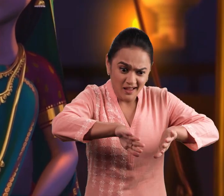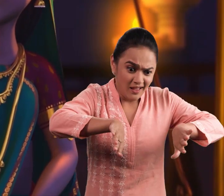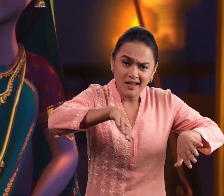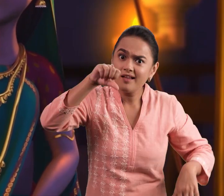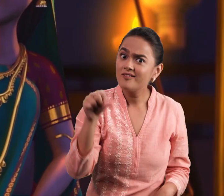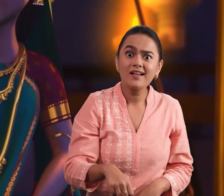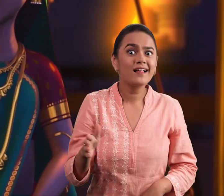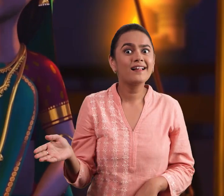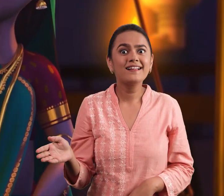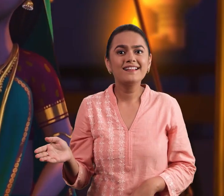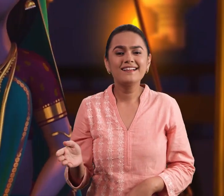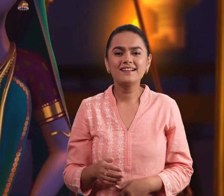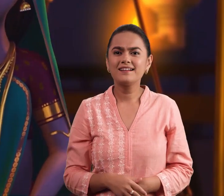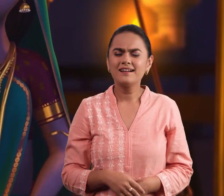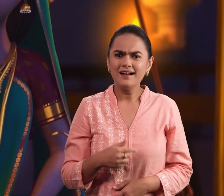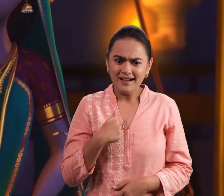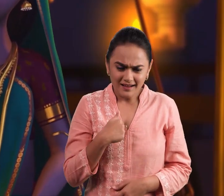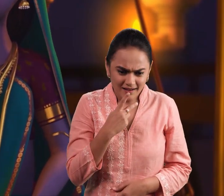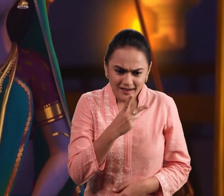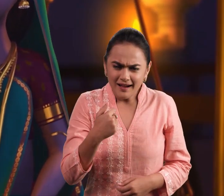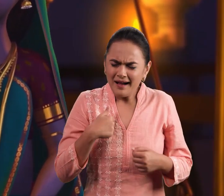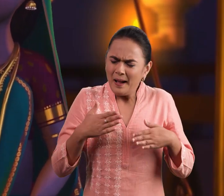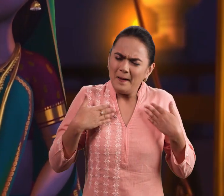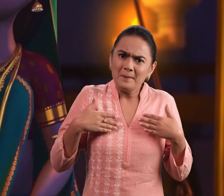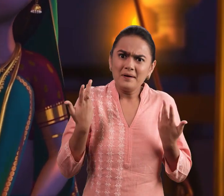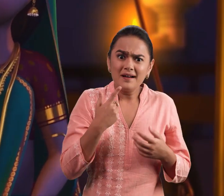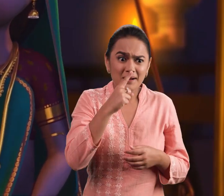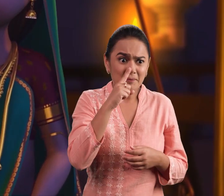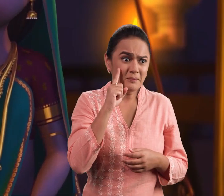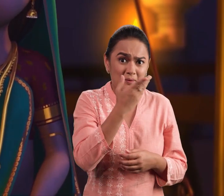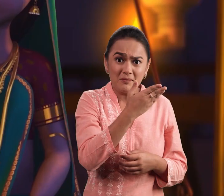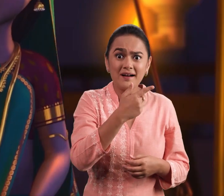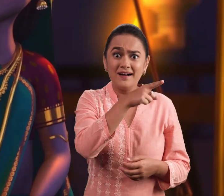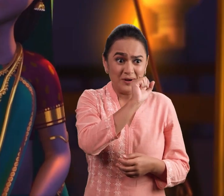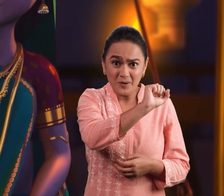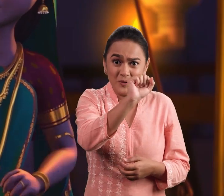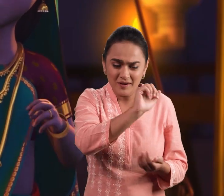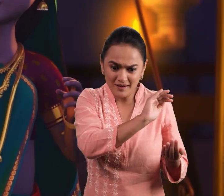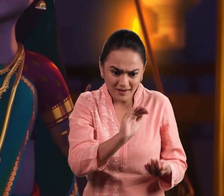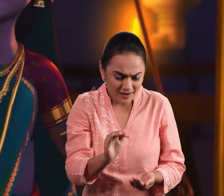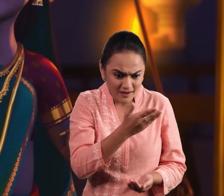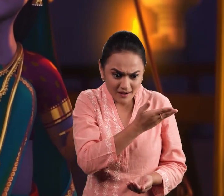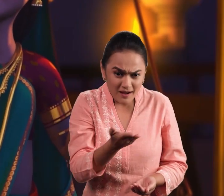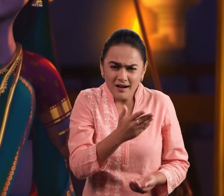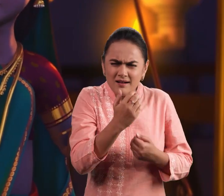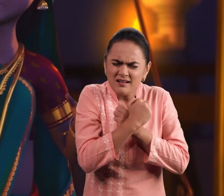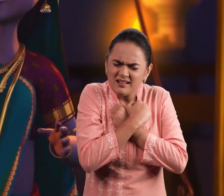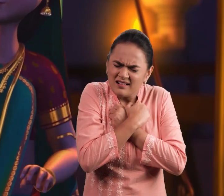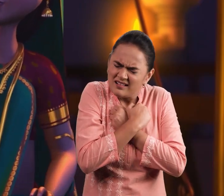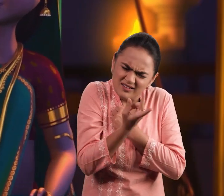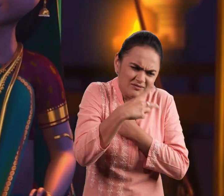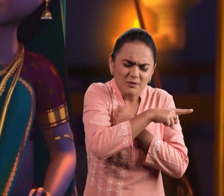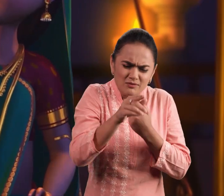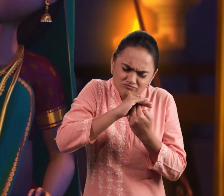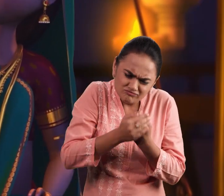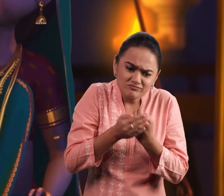दूर ही नहीं कर पाते। मैं तो ये देख बड़ी प्रसन्न हूँ कि माताओं का अपने पुत्रों पर ऐसा वात्सल्य उमड़ रहा है